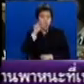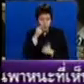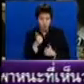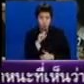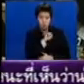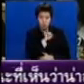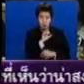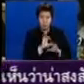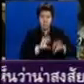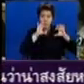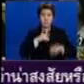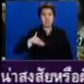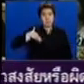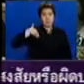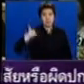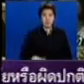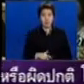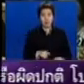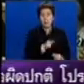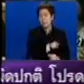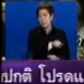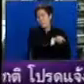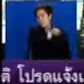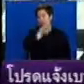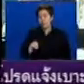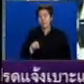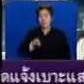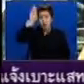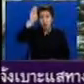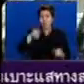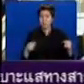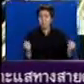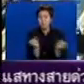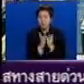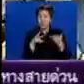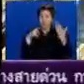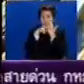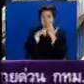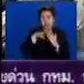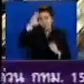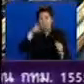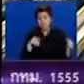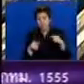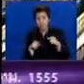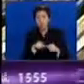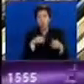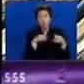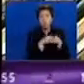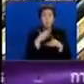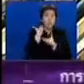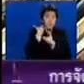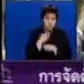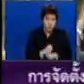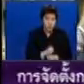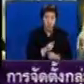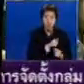ส.ส.ฝ่ายรัฐบาลเกิดความไม่พอใจประท้วงการกลับคำวินิจฉัยของประธานซึ่งรวมถึงนายเชนเทือกสุบรรณส.ส.พรรคประชาธิปั